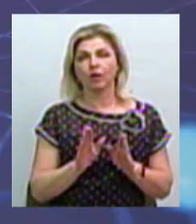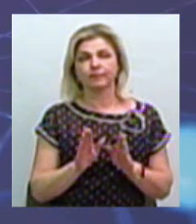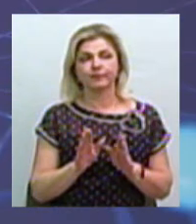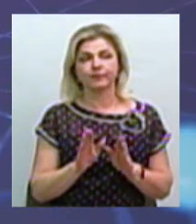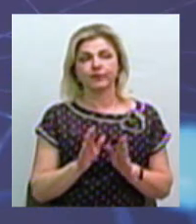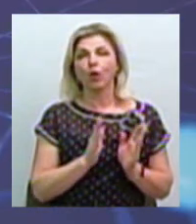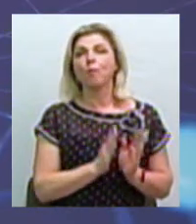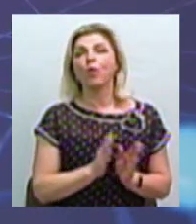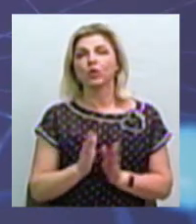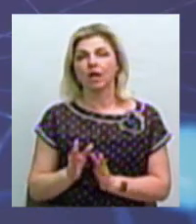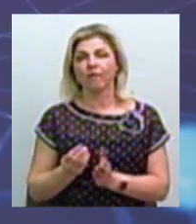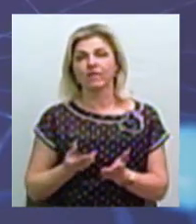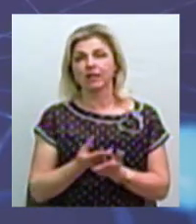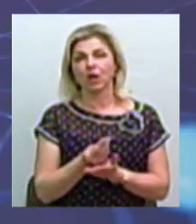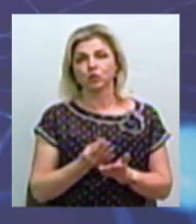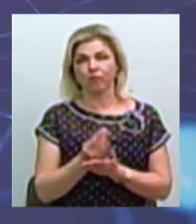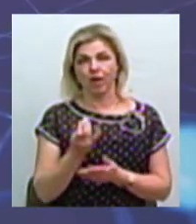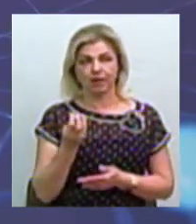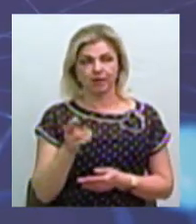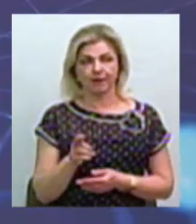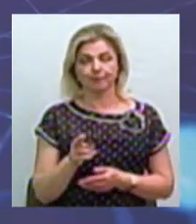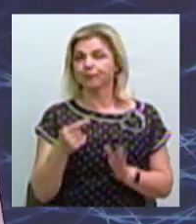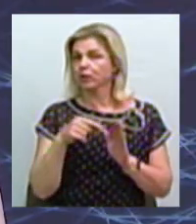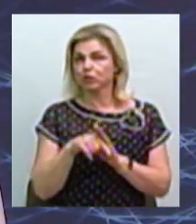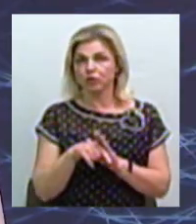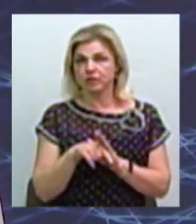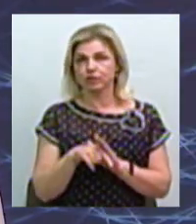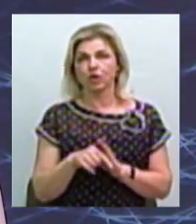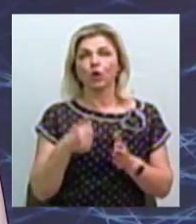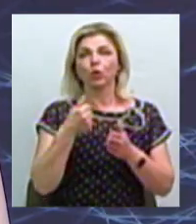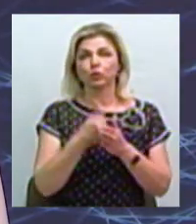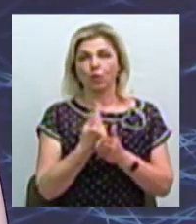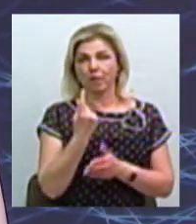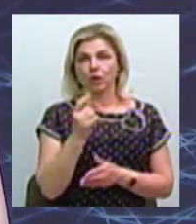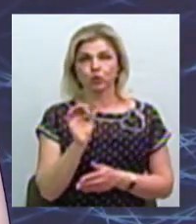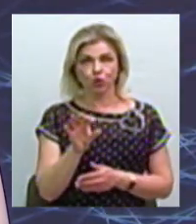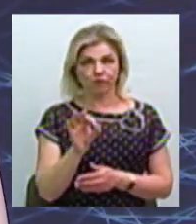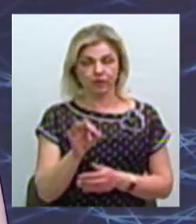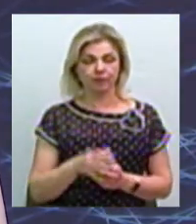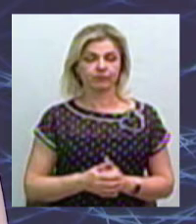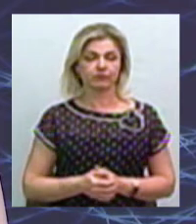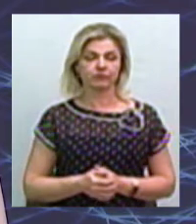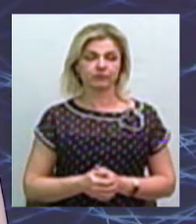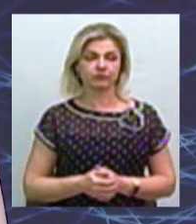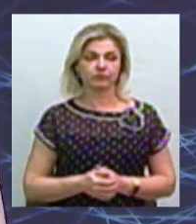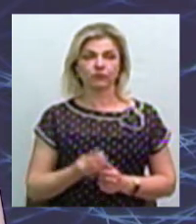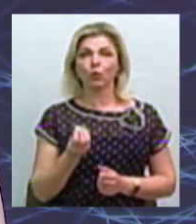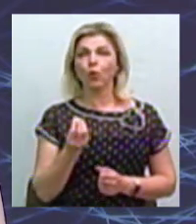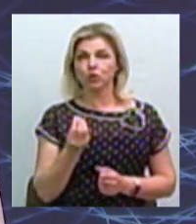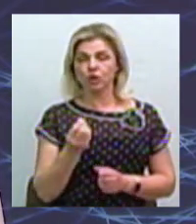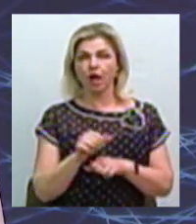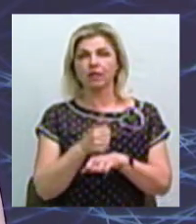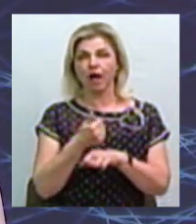лише порядку фінансування. Що це означає? До 1 жовтня кошти